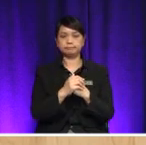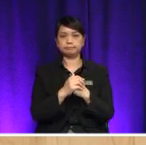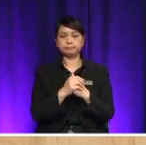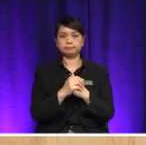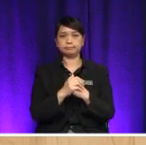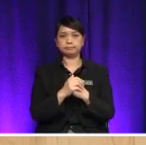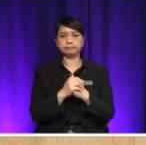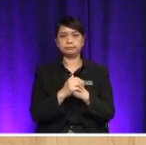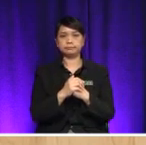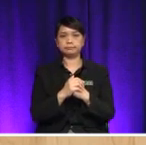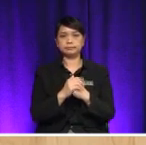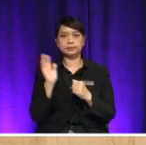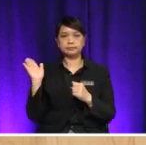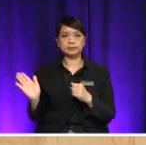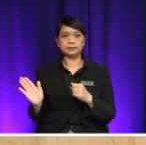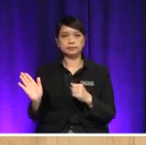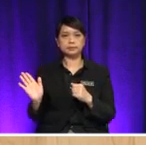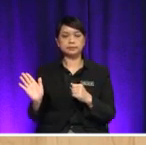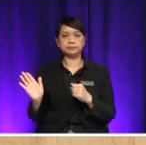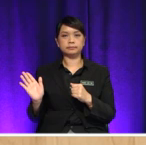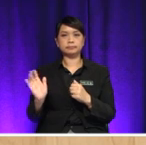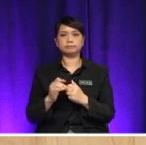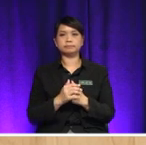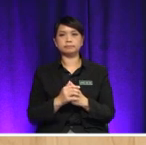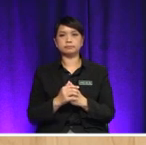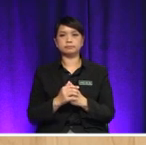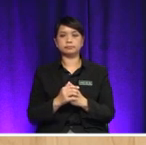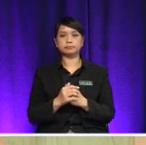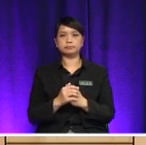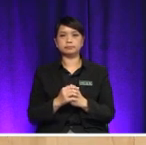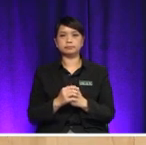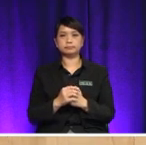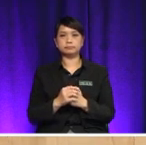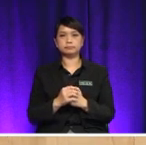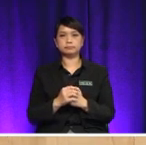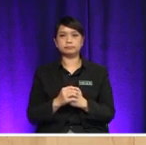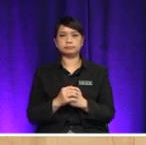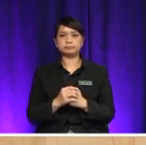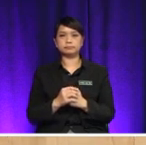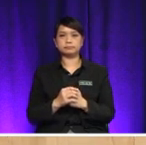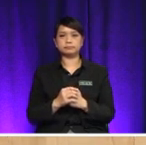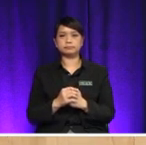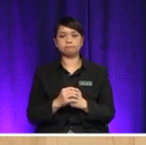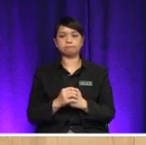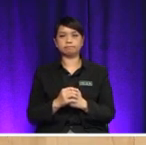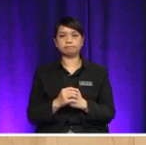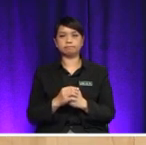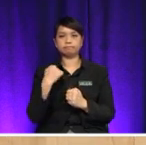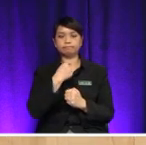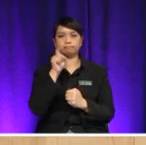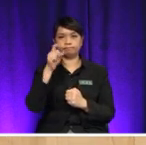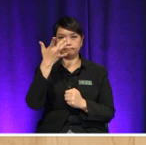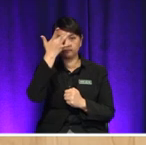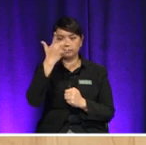Diharapkan dengan pemberat bagikan dengan jumlah pemberat yaitu kita ke kita kena pandailah darat